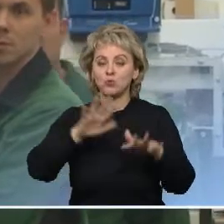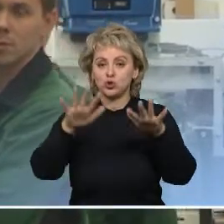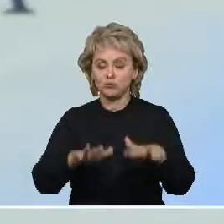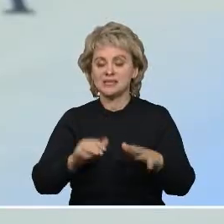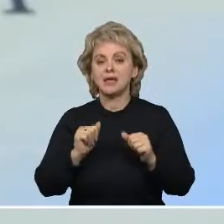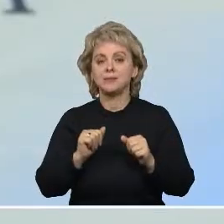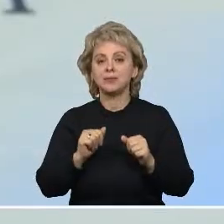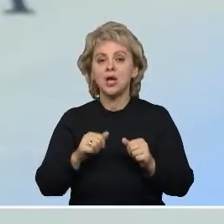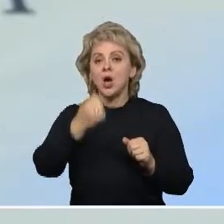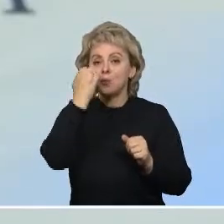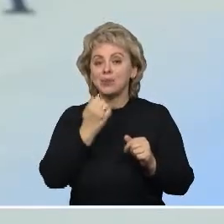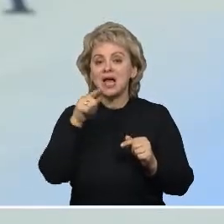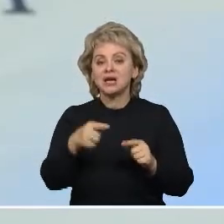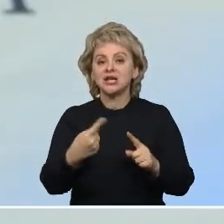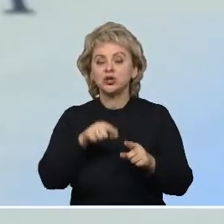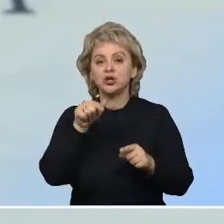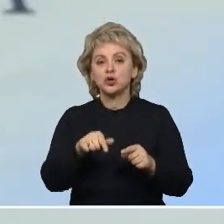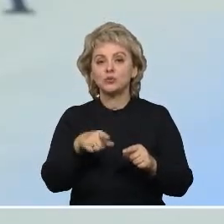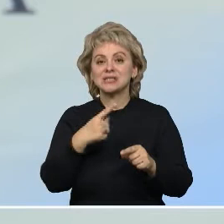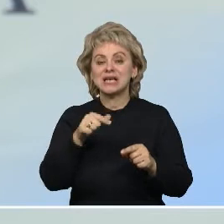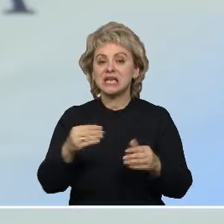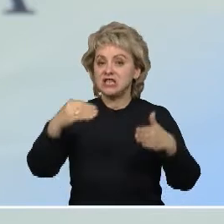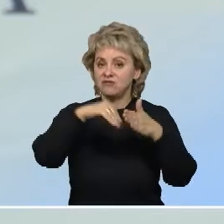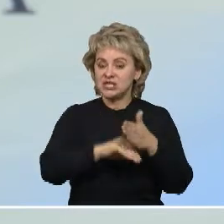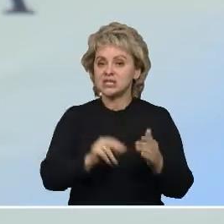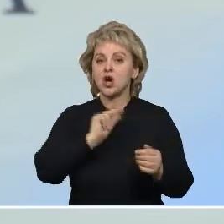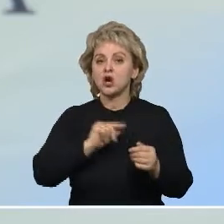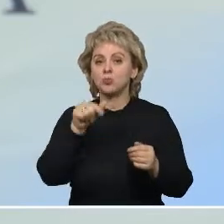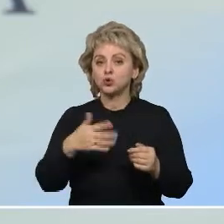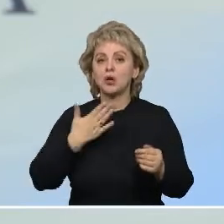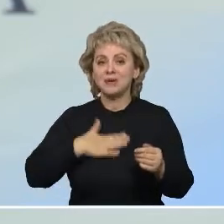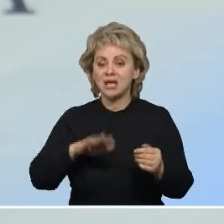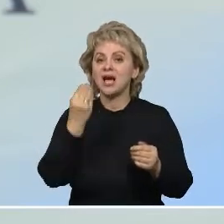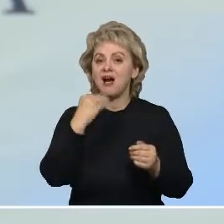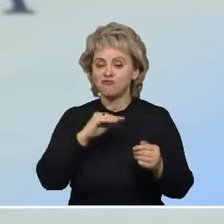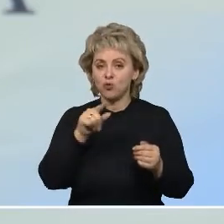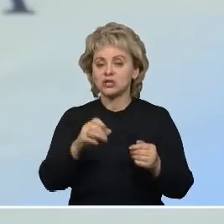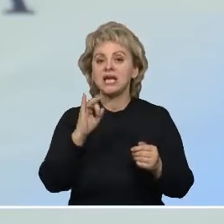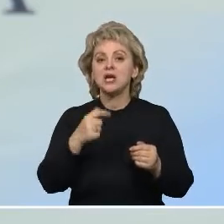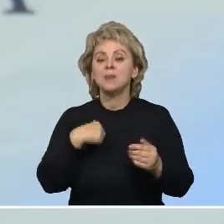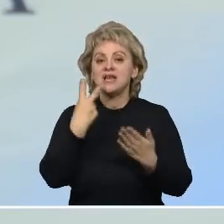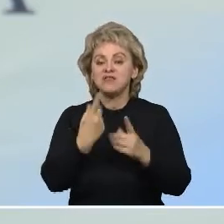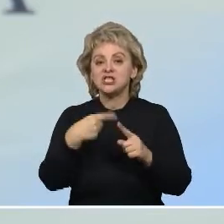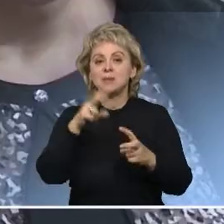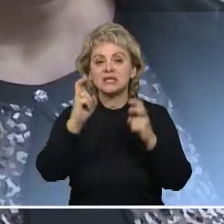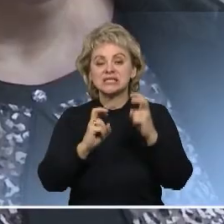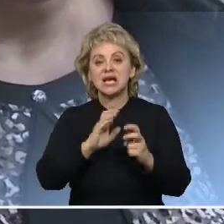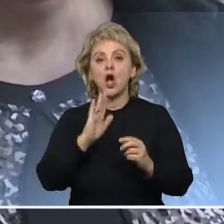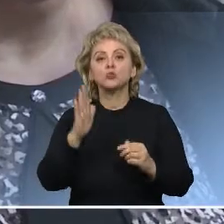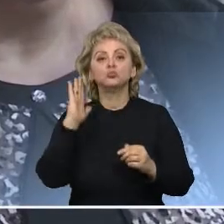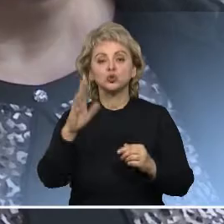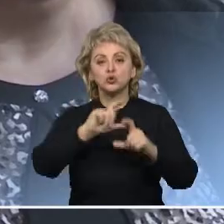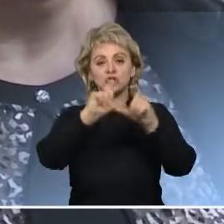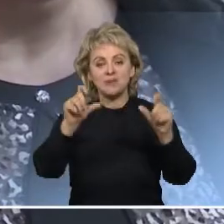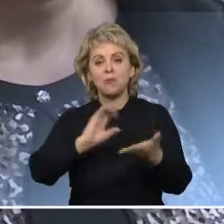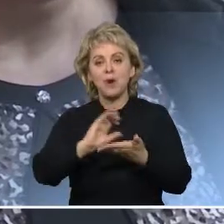места. Благоприятный климат для, так сказать, инвестиций, и работать нам здесь приятно и комфортно. И мы видим этот завод как, так сказать, будущий хаб